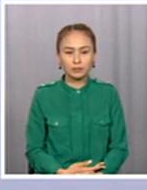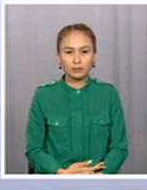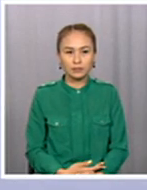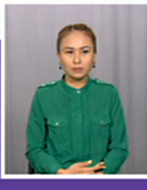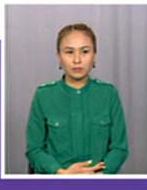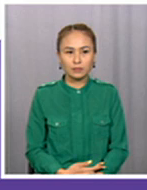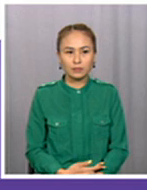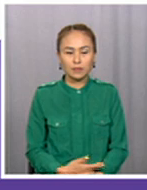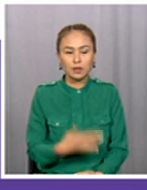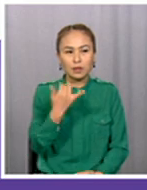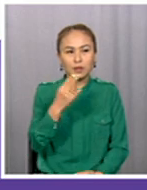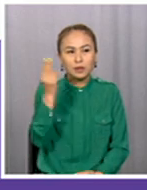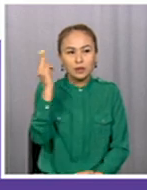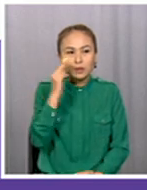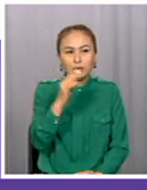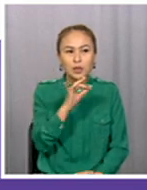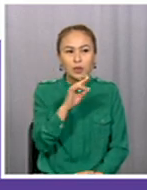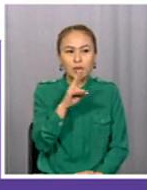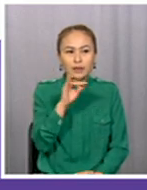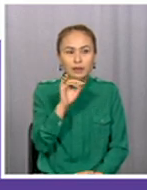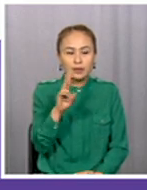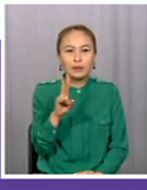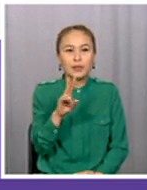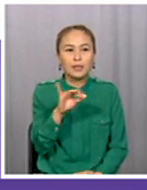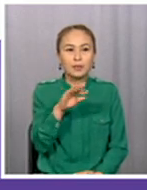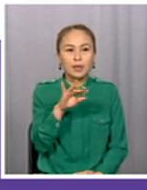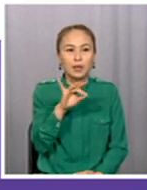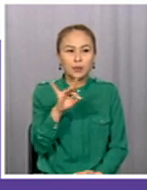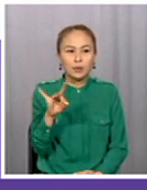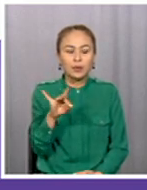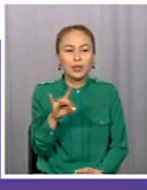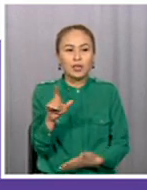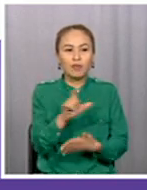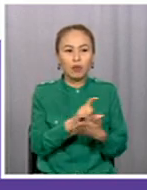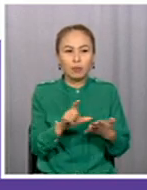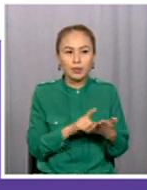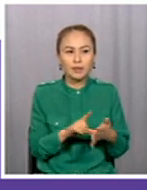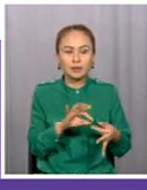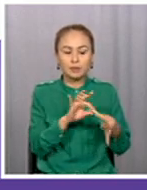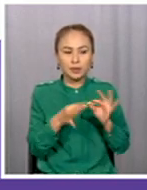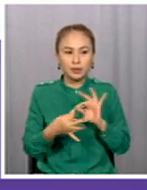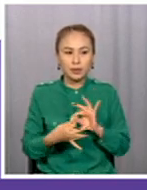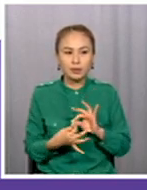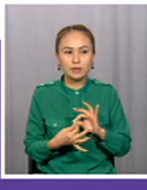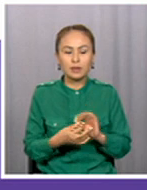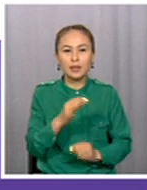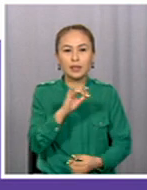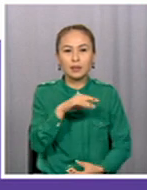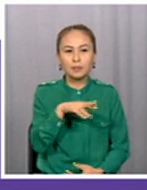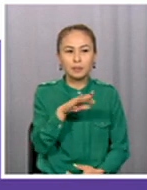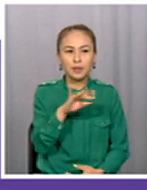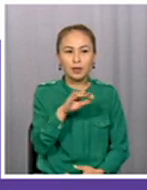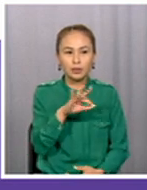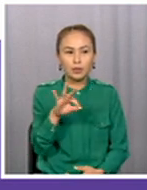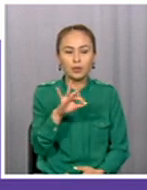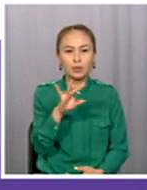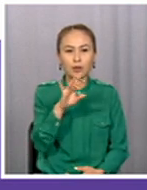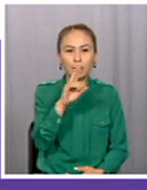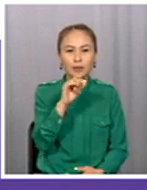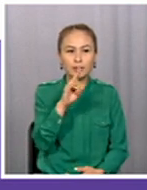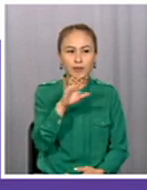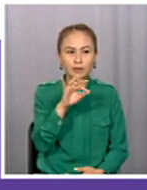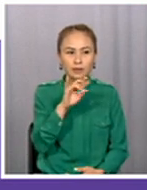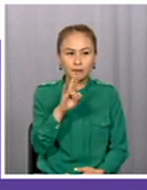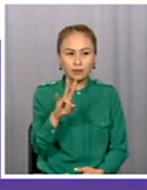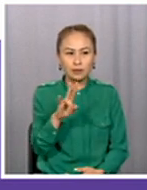Бүгінгі сабақта Диоклетиан императордың реформаларын сипаттайсыздар. Император